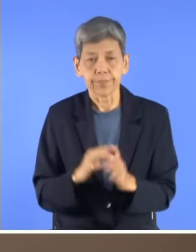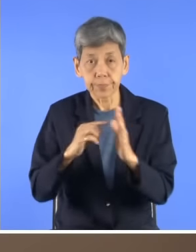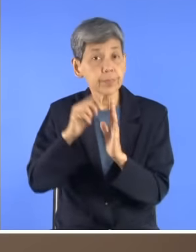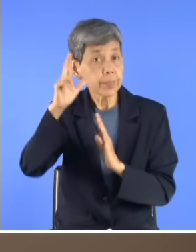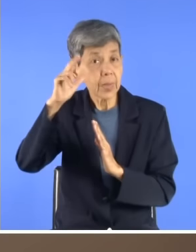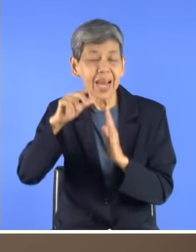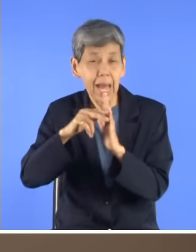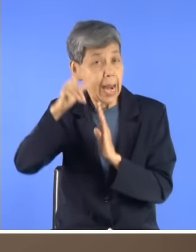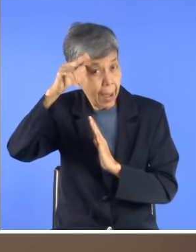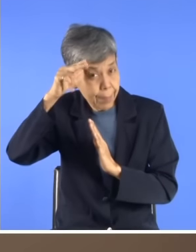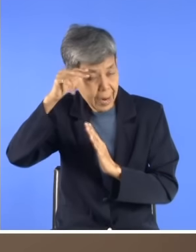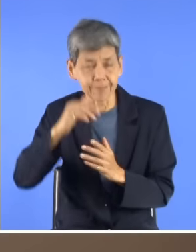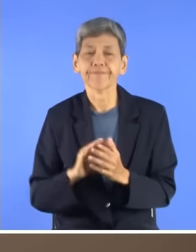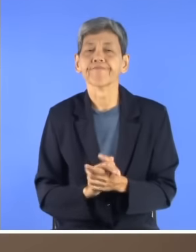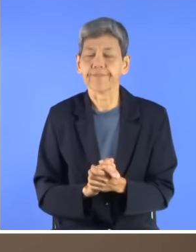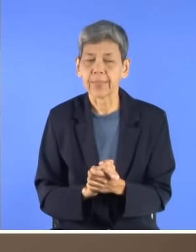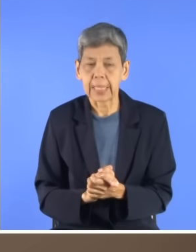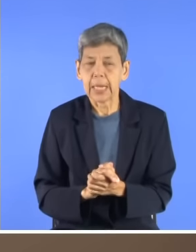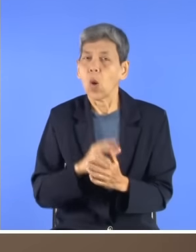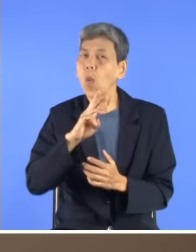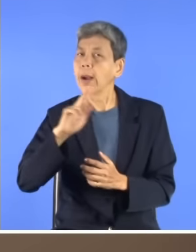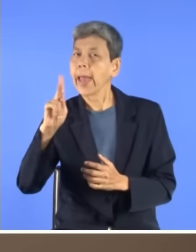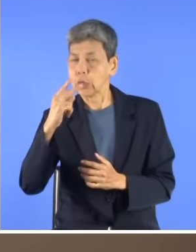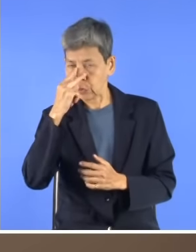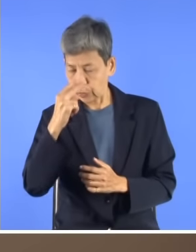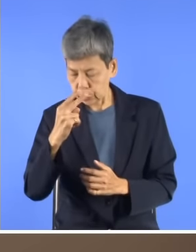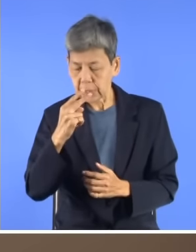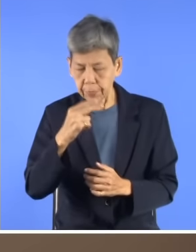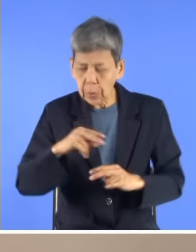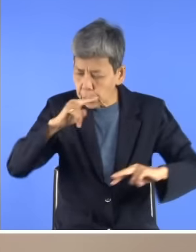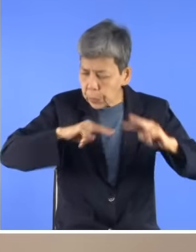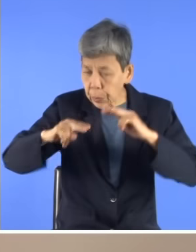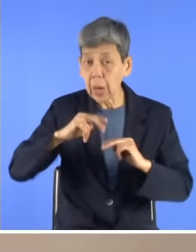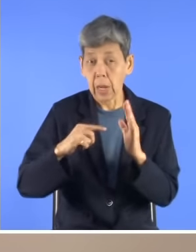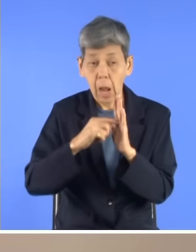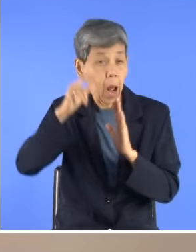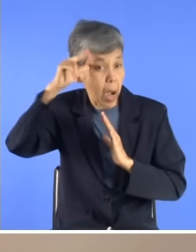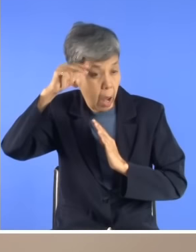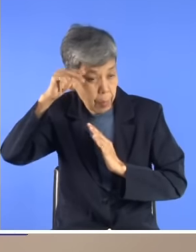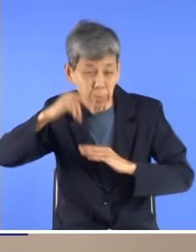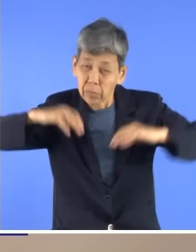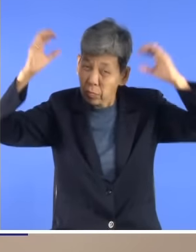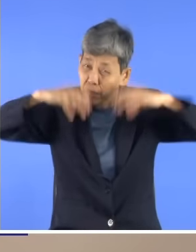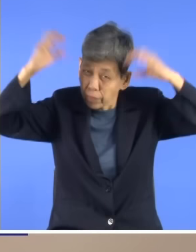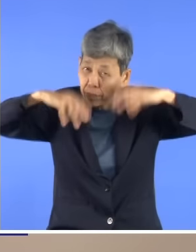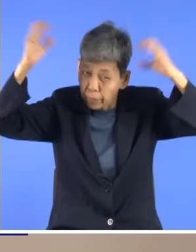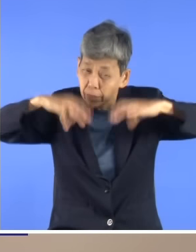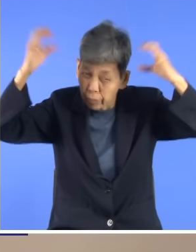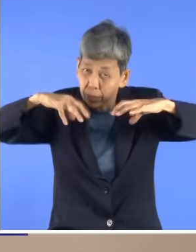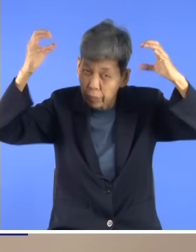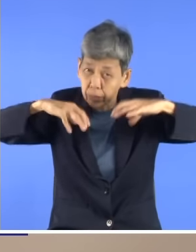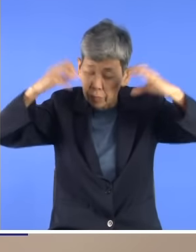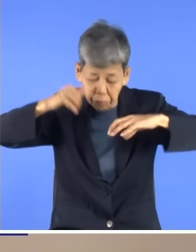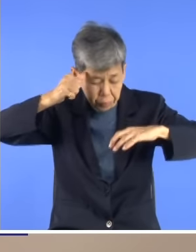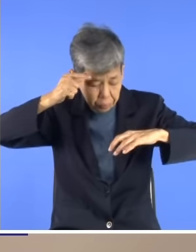ภอวังเหนือค่ะเจ้าหน้าที่ประจำหน่วยวังแก้วของอุทยานแห่งชาติดอยหลวงเฝ้าระวังในพื้นที่คือฝนตกลงมาอย่างหนักแล้วต่อเนื่องจริง